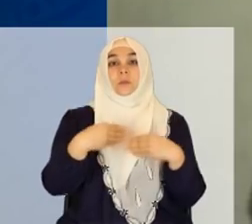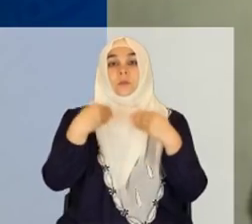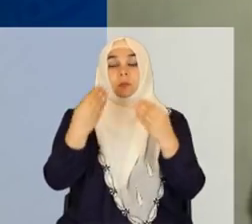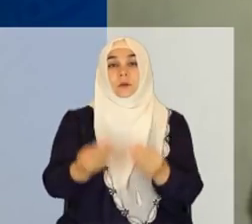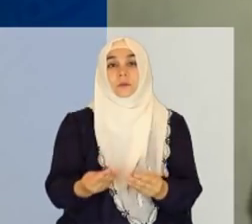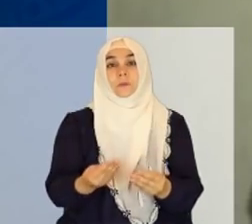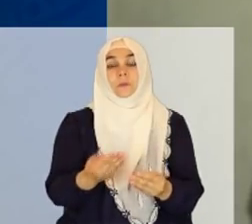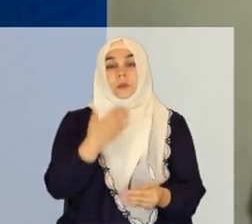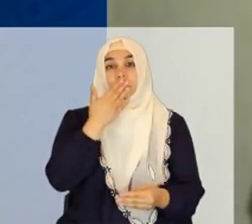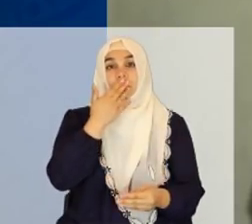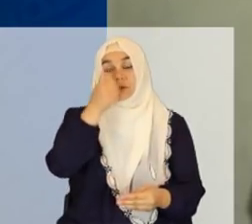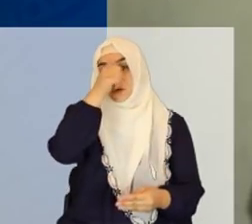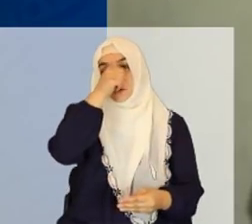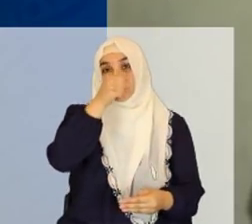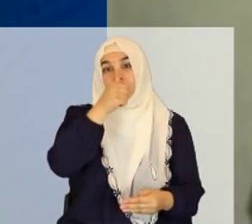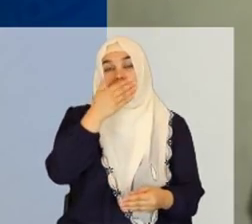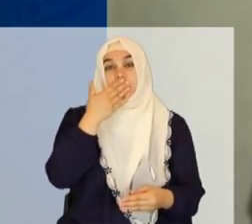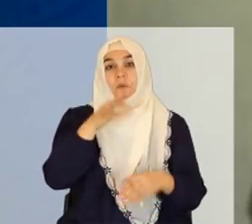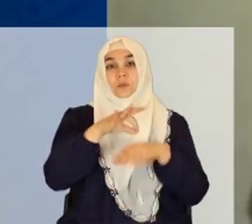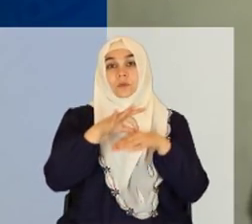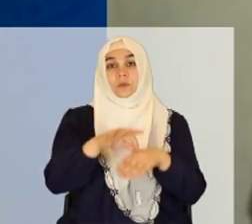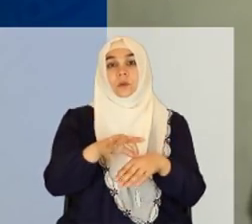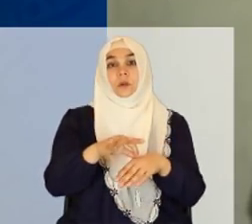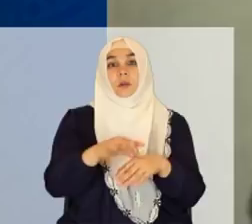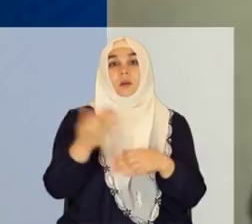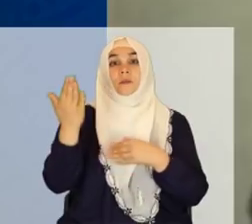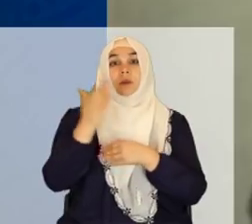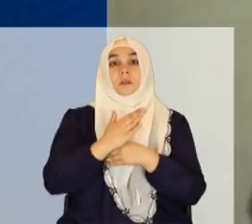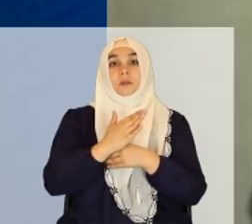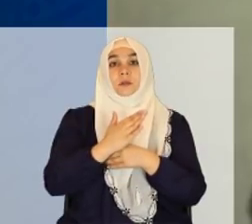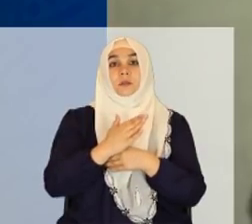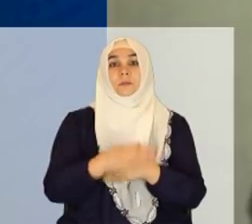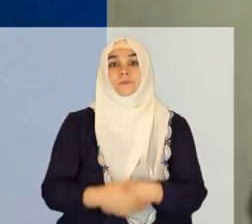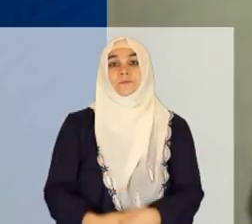qilib, Ramazon oyining ro'zasini tutmoqni farz qildi.